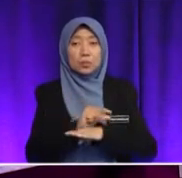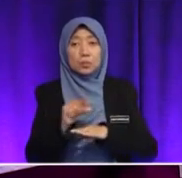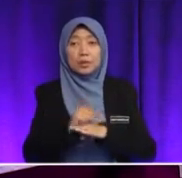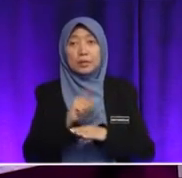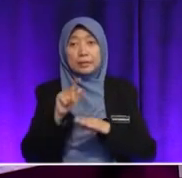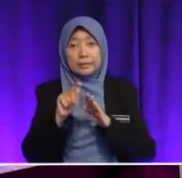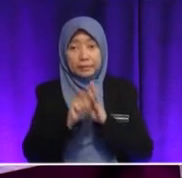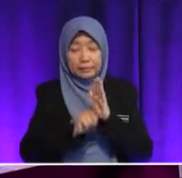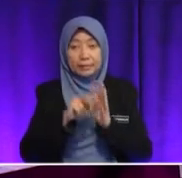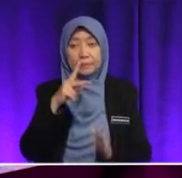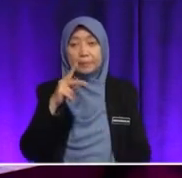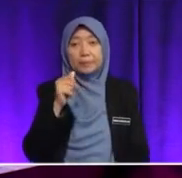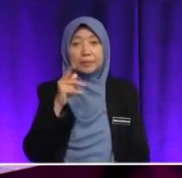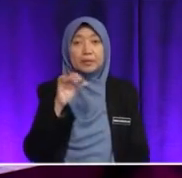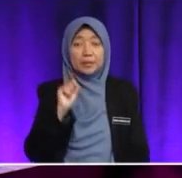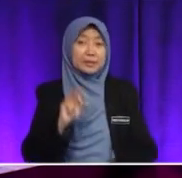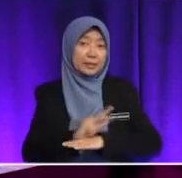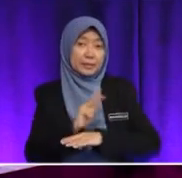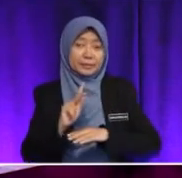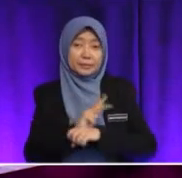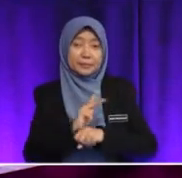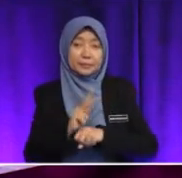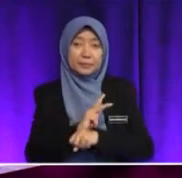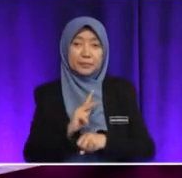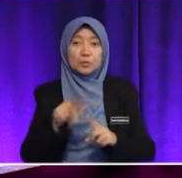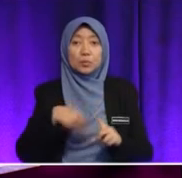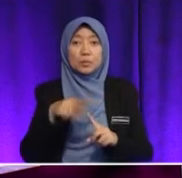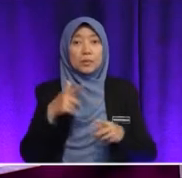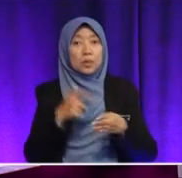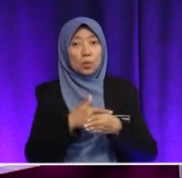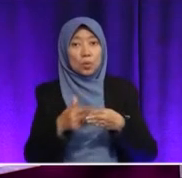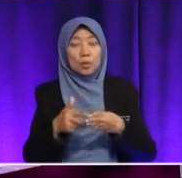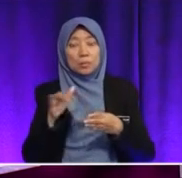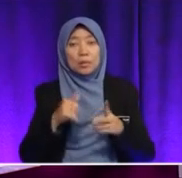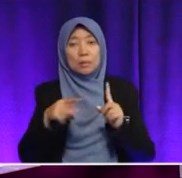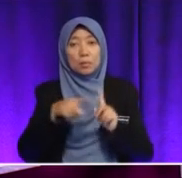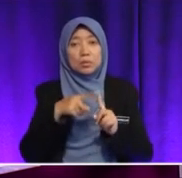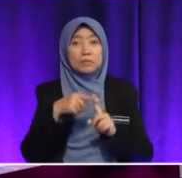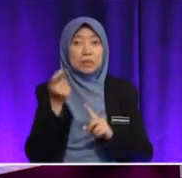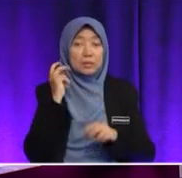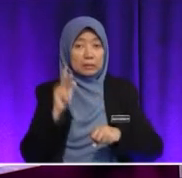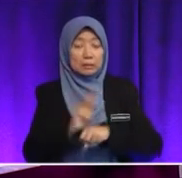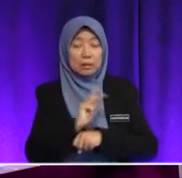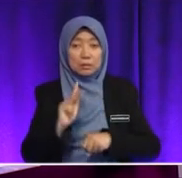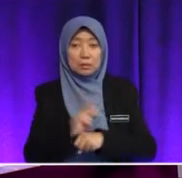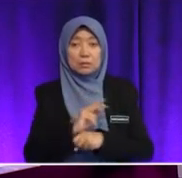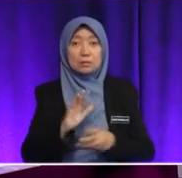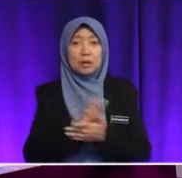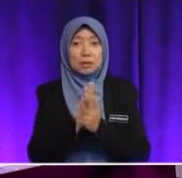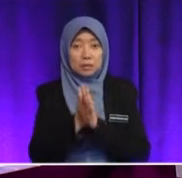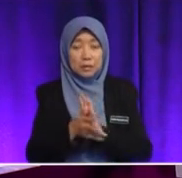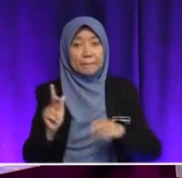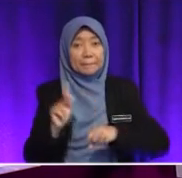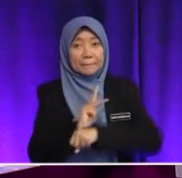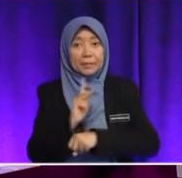ah Oke dan Hai apabila logam yang lebih elektropositif nih tadi terkikis maka pengaratan